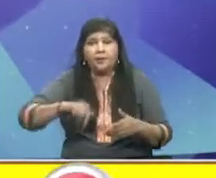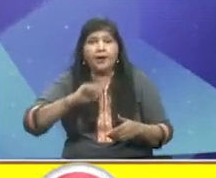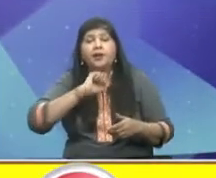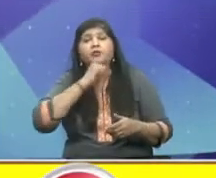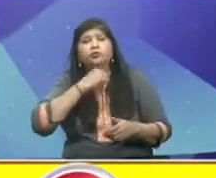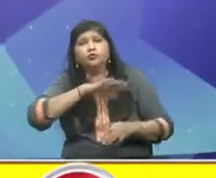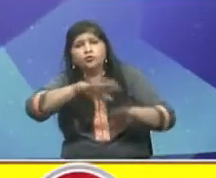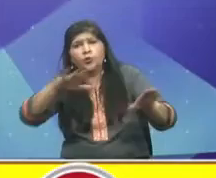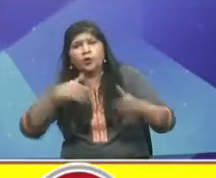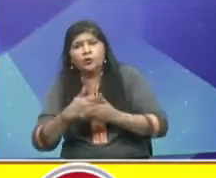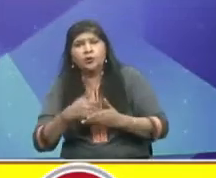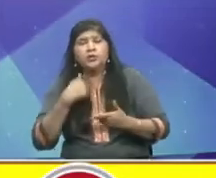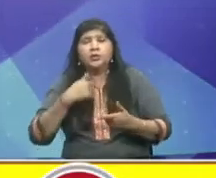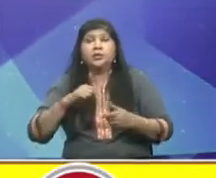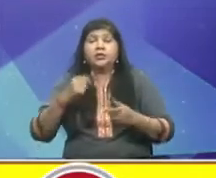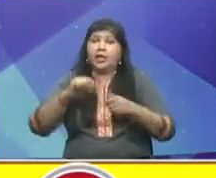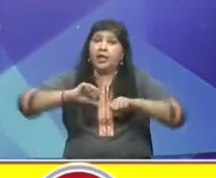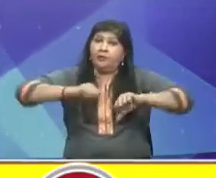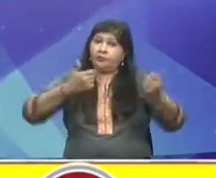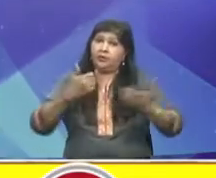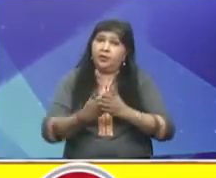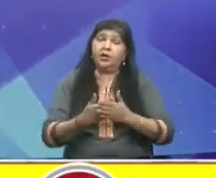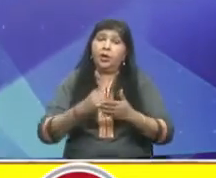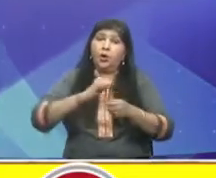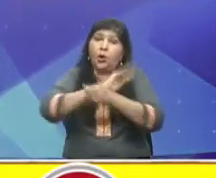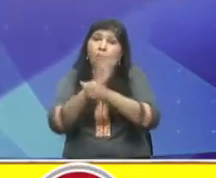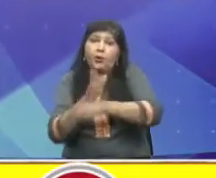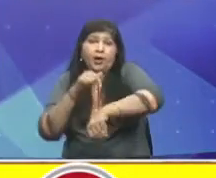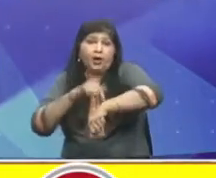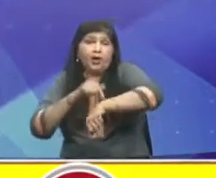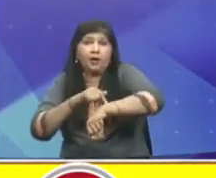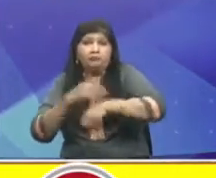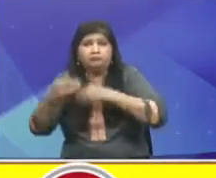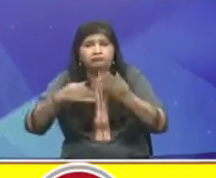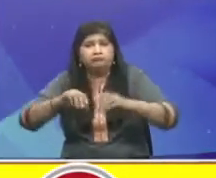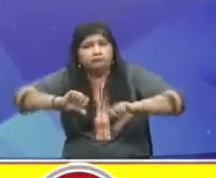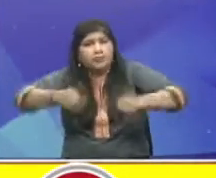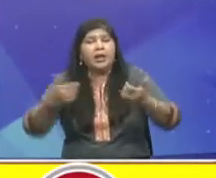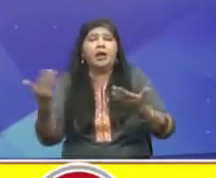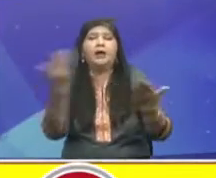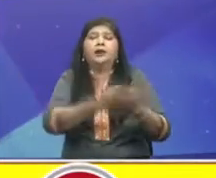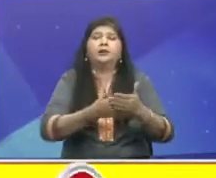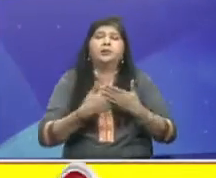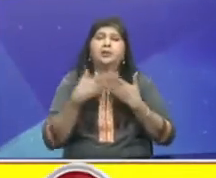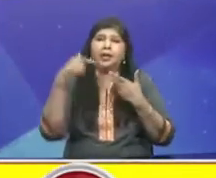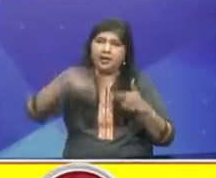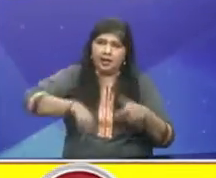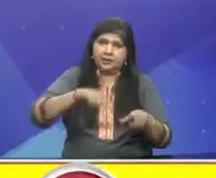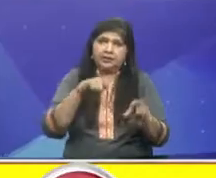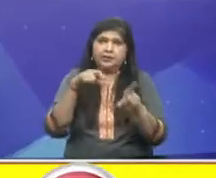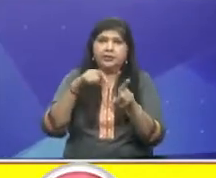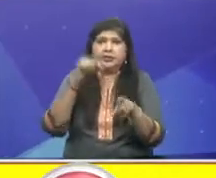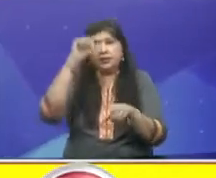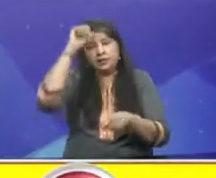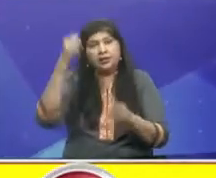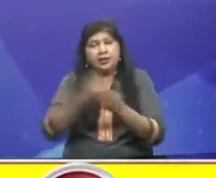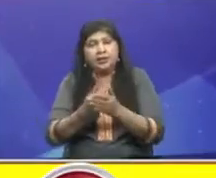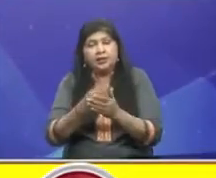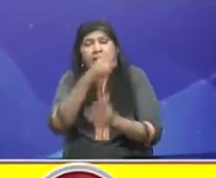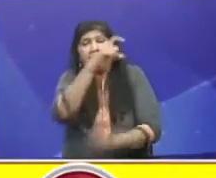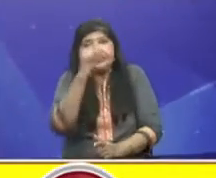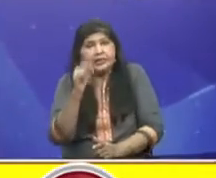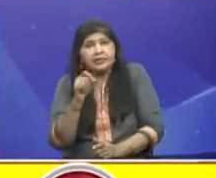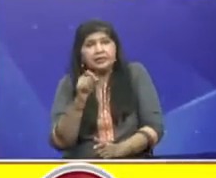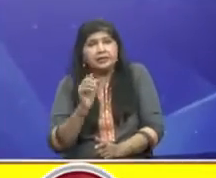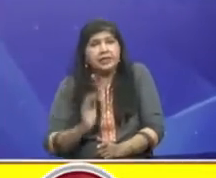युवाओं ने ये सफलता कोरोना महामारी के बीच हासिल की है। आज भारत में 70